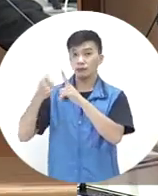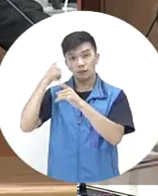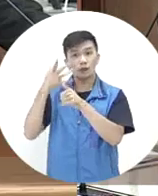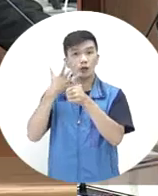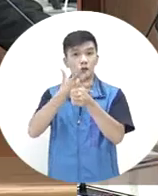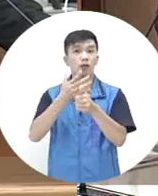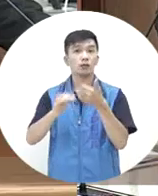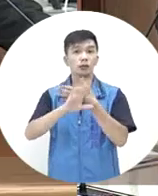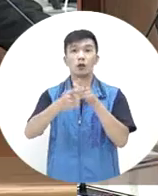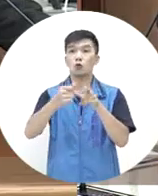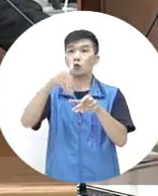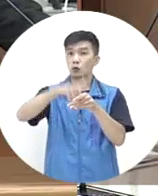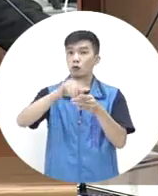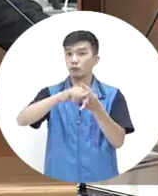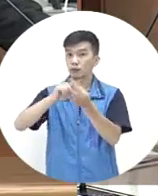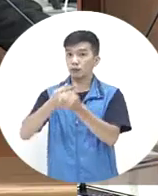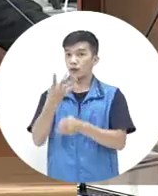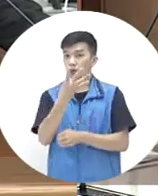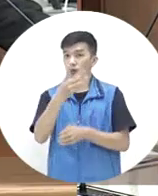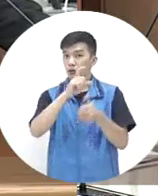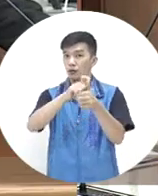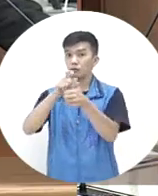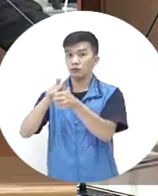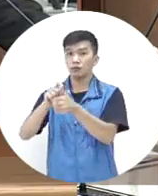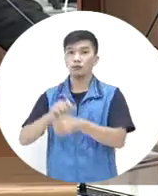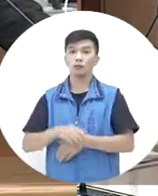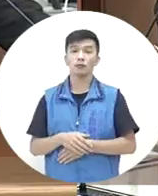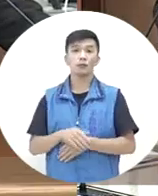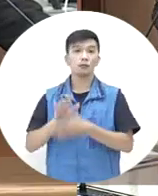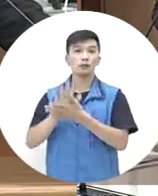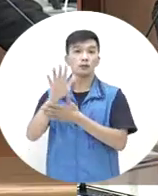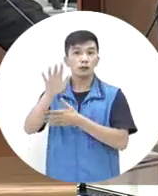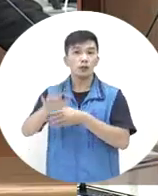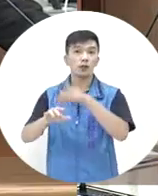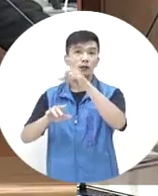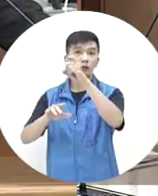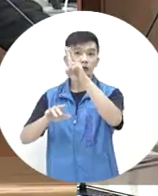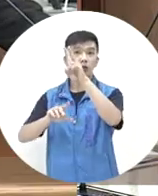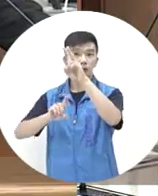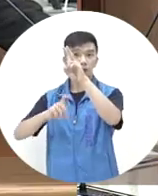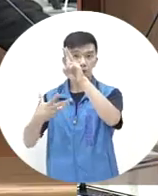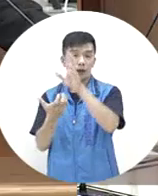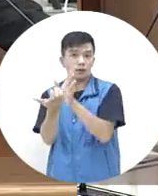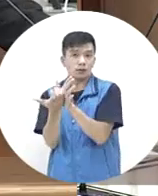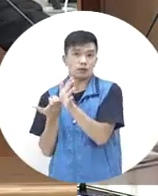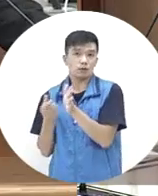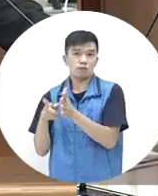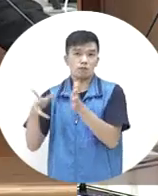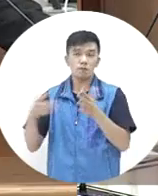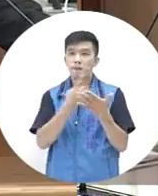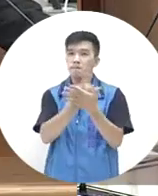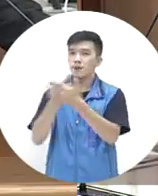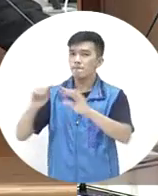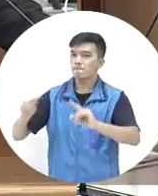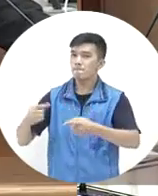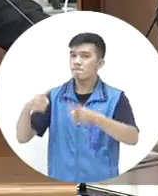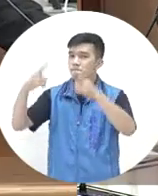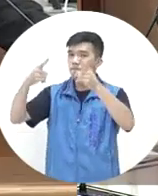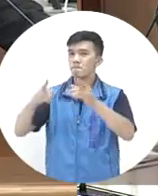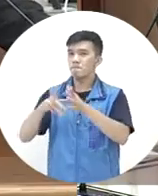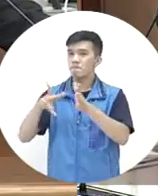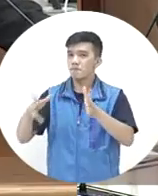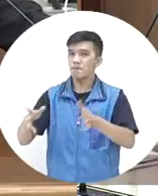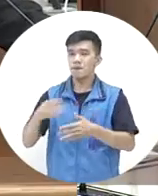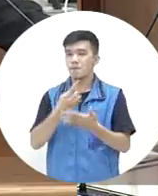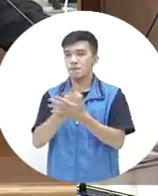投，其实这都是未来哦，在1218这个双方的攻防之下，其实你真的是大家都在